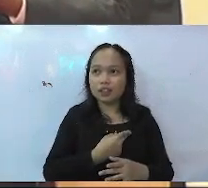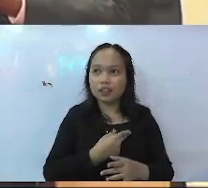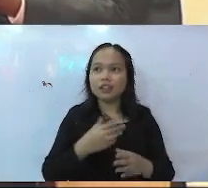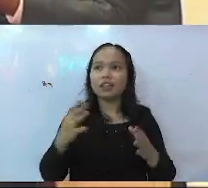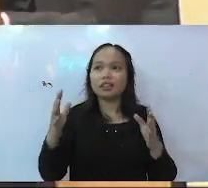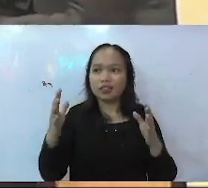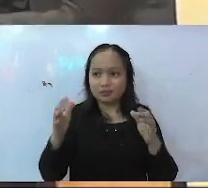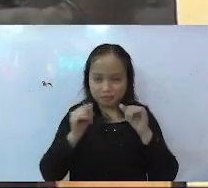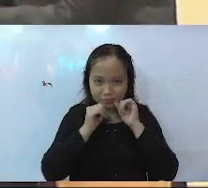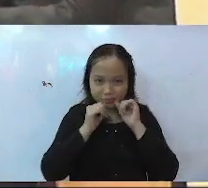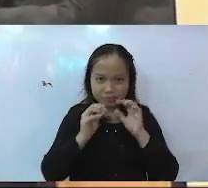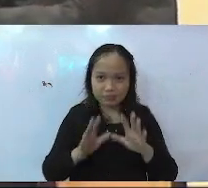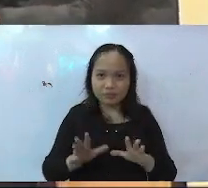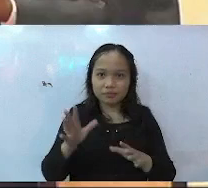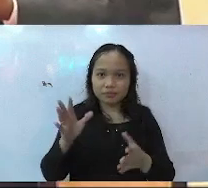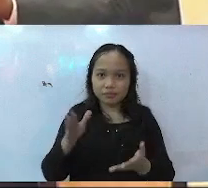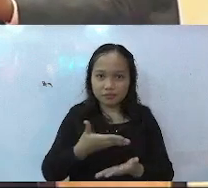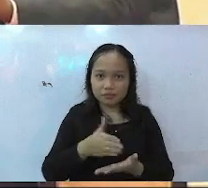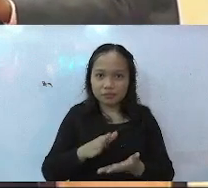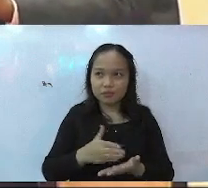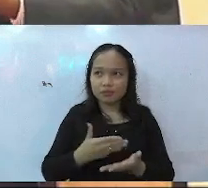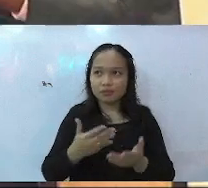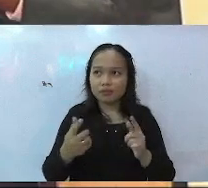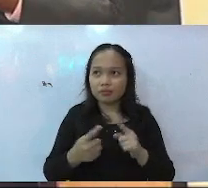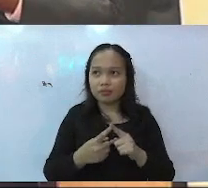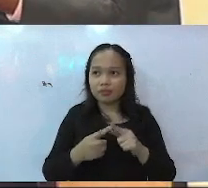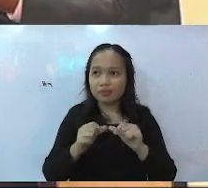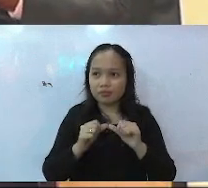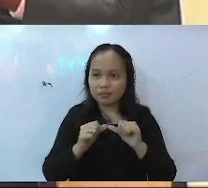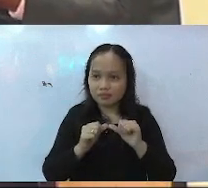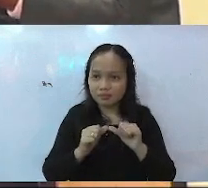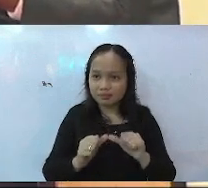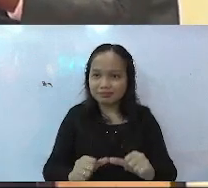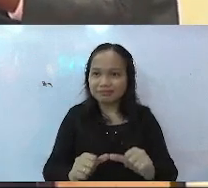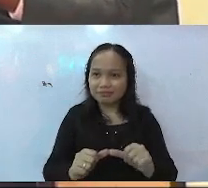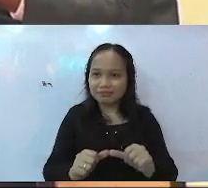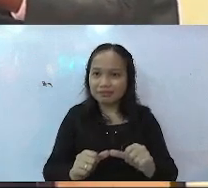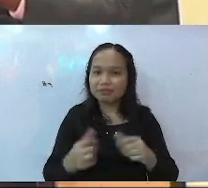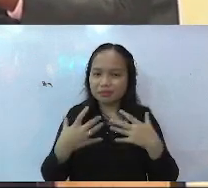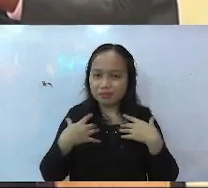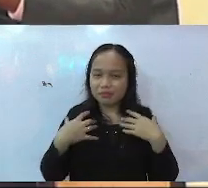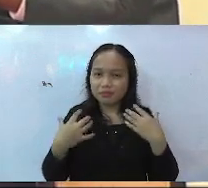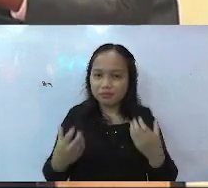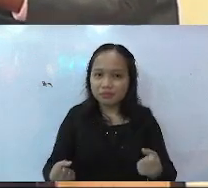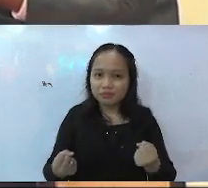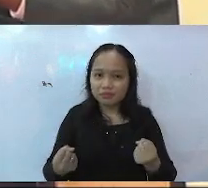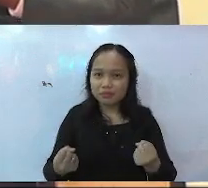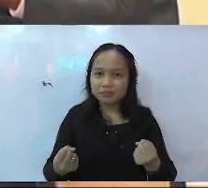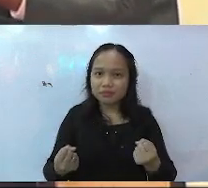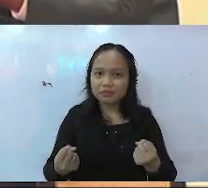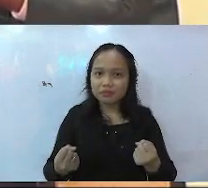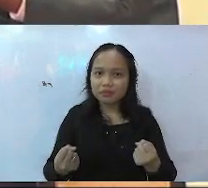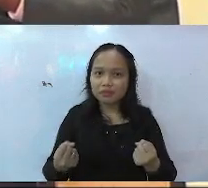atay at Nong tumakas ang